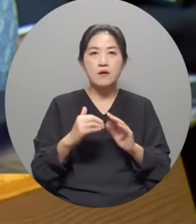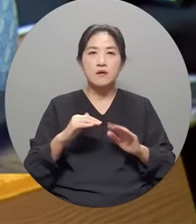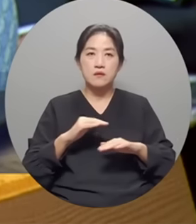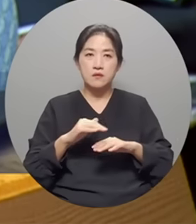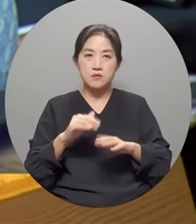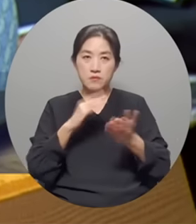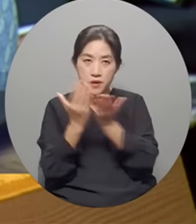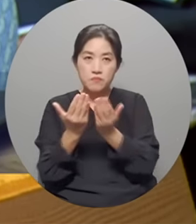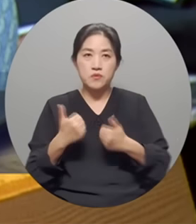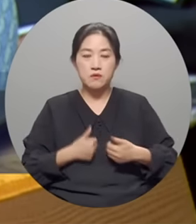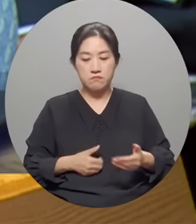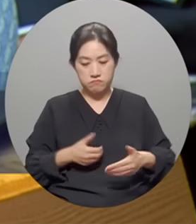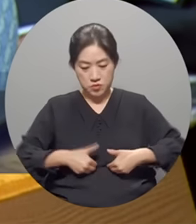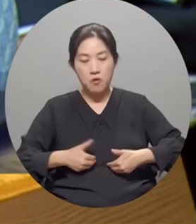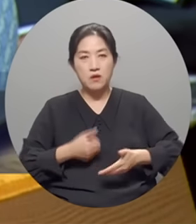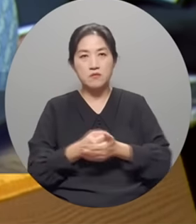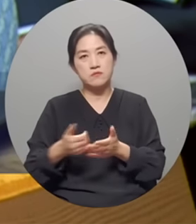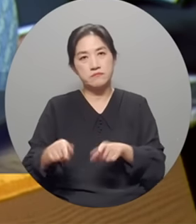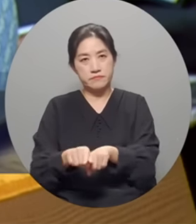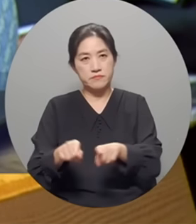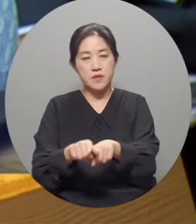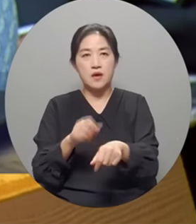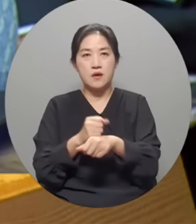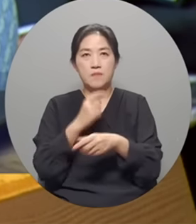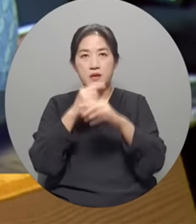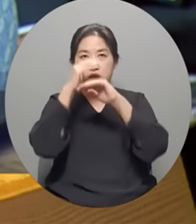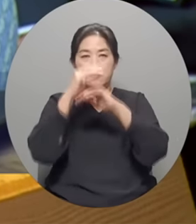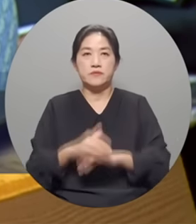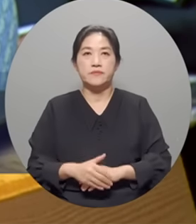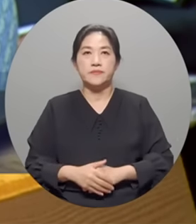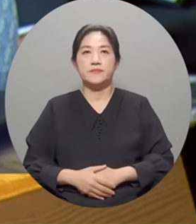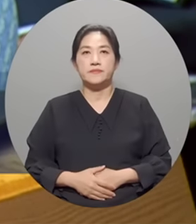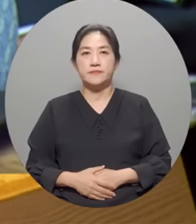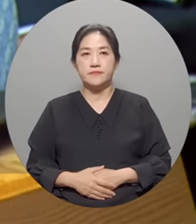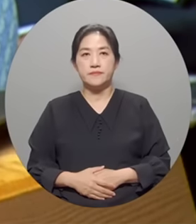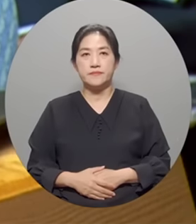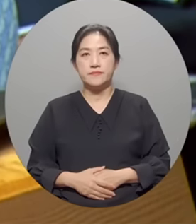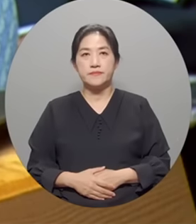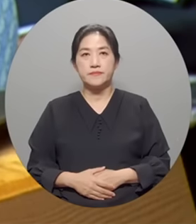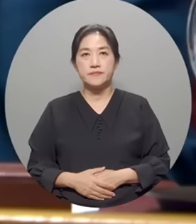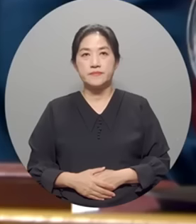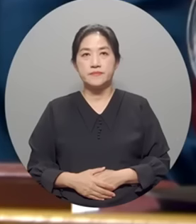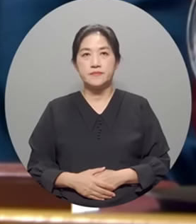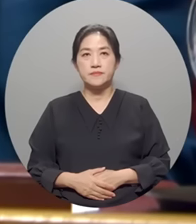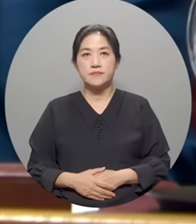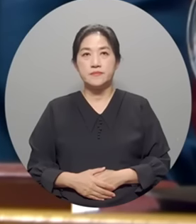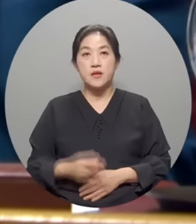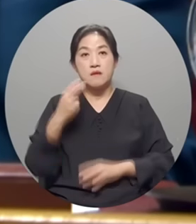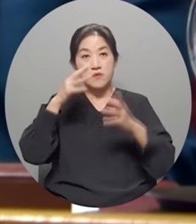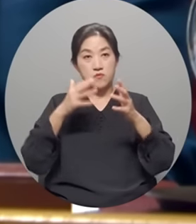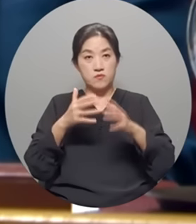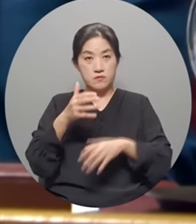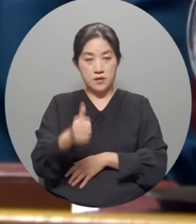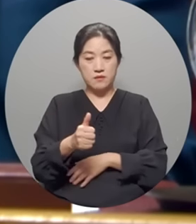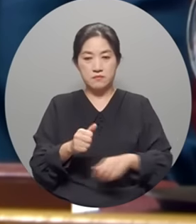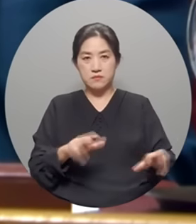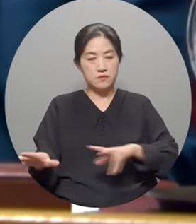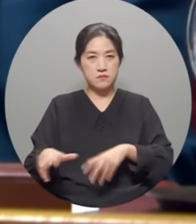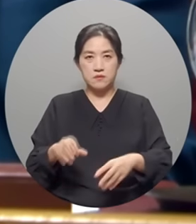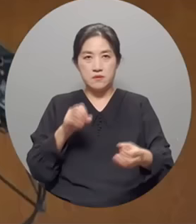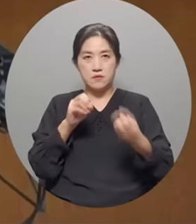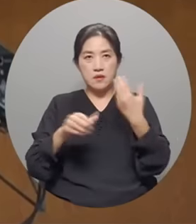should respond to them with something, we will make a necessary decision. 미국 대사는 즉각